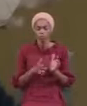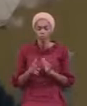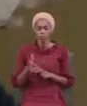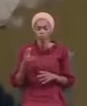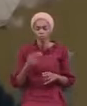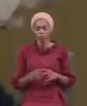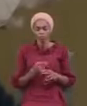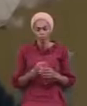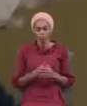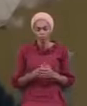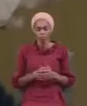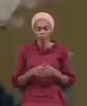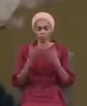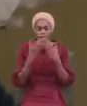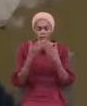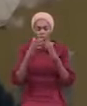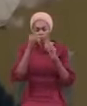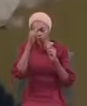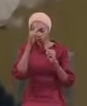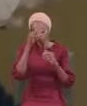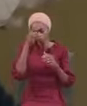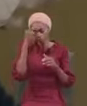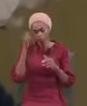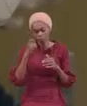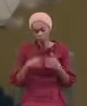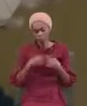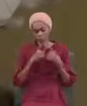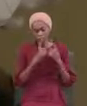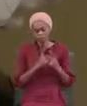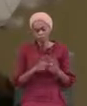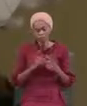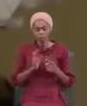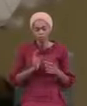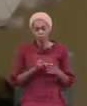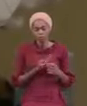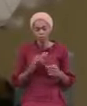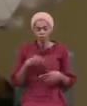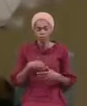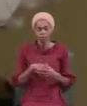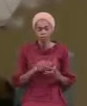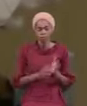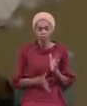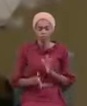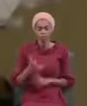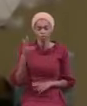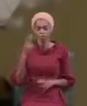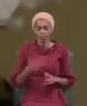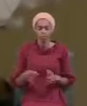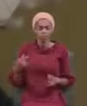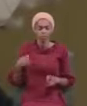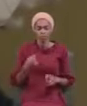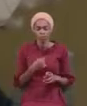Seigneur pour les ossement nom de Jésus nous avons